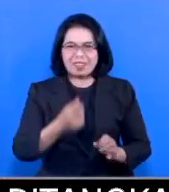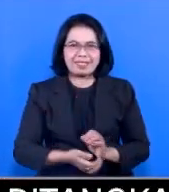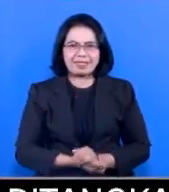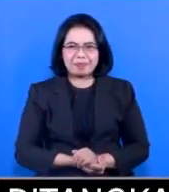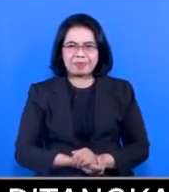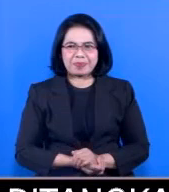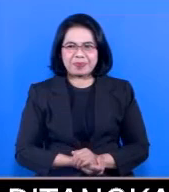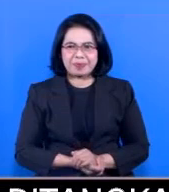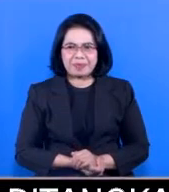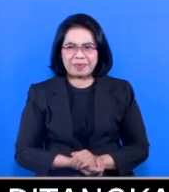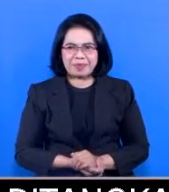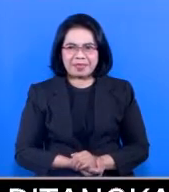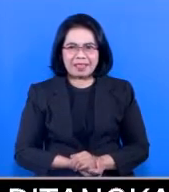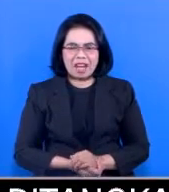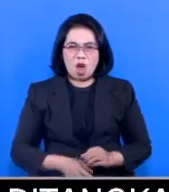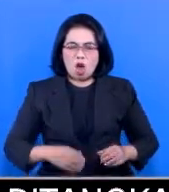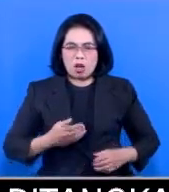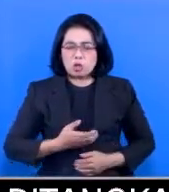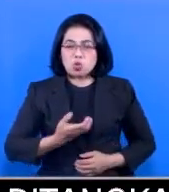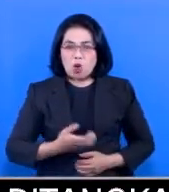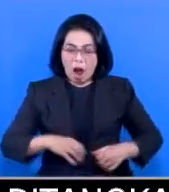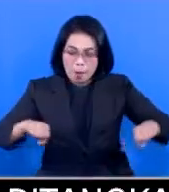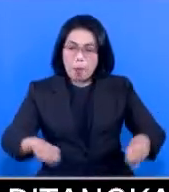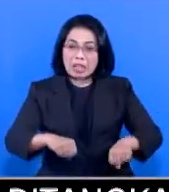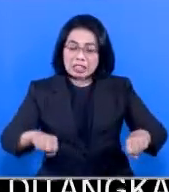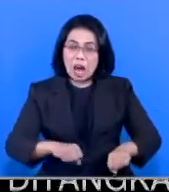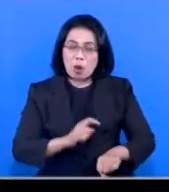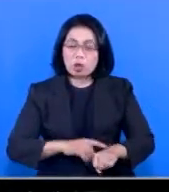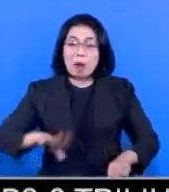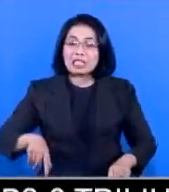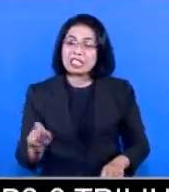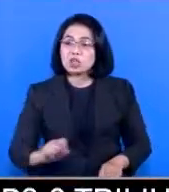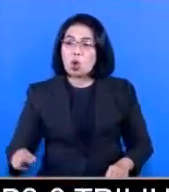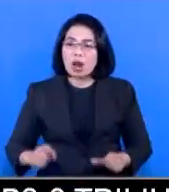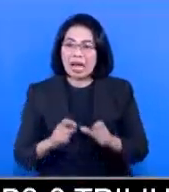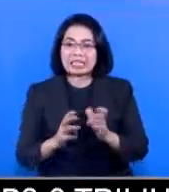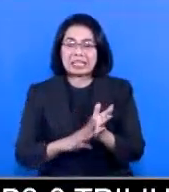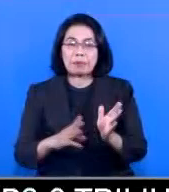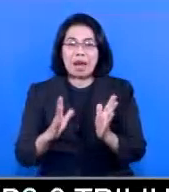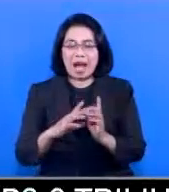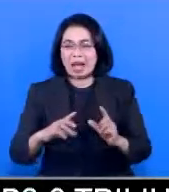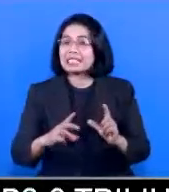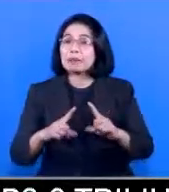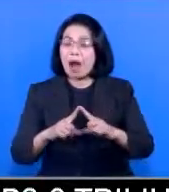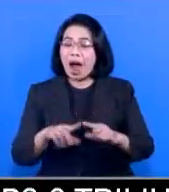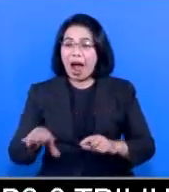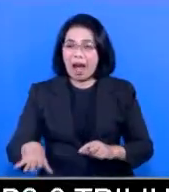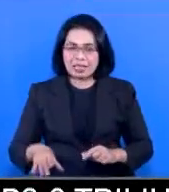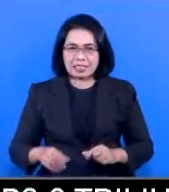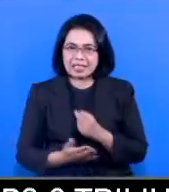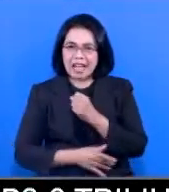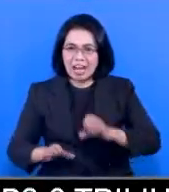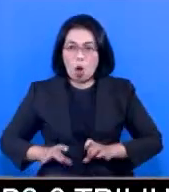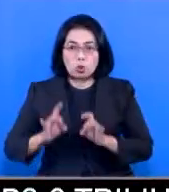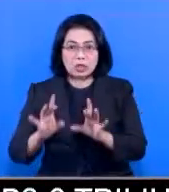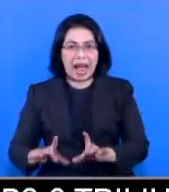detik.com, Niki memang senang memasak sejak masih duduk di bangku SMA di Perth, Australia. Setelah sering tampil dalam acara